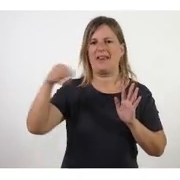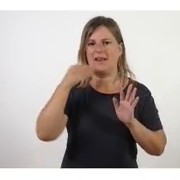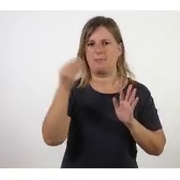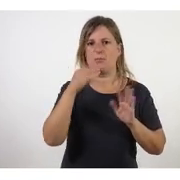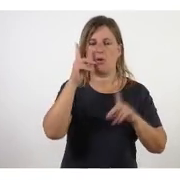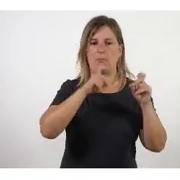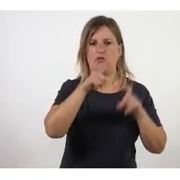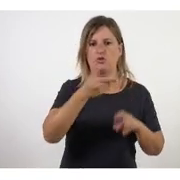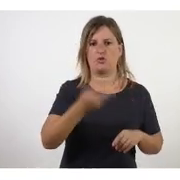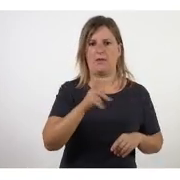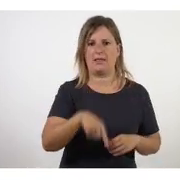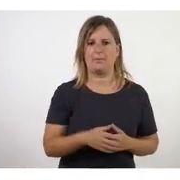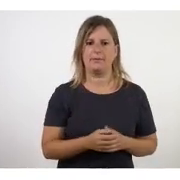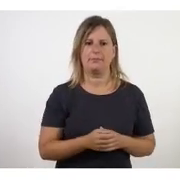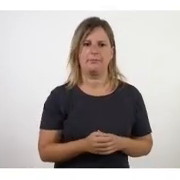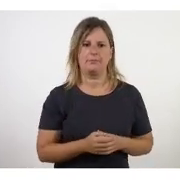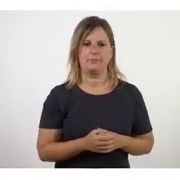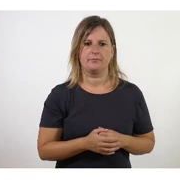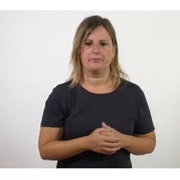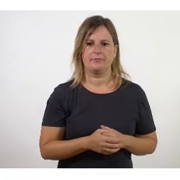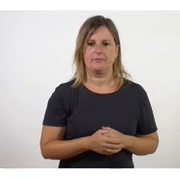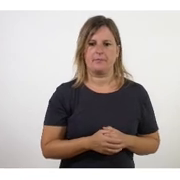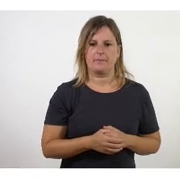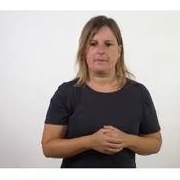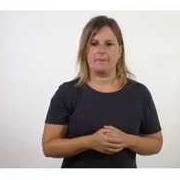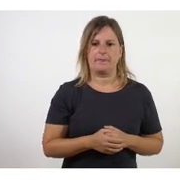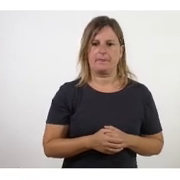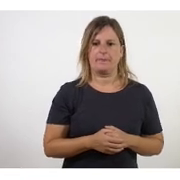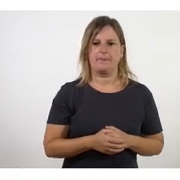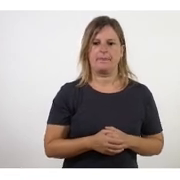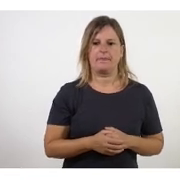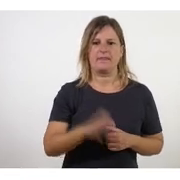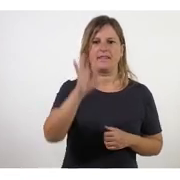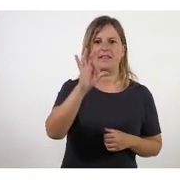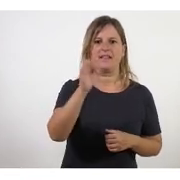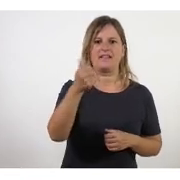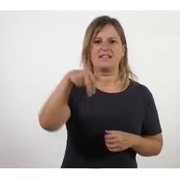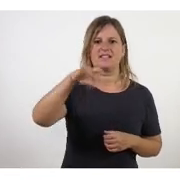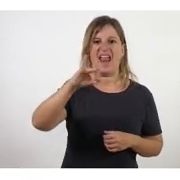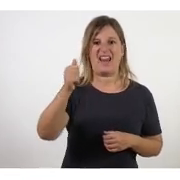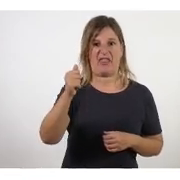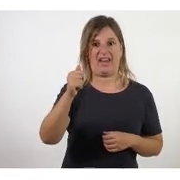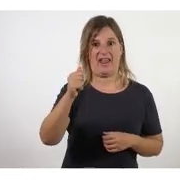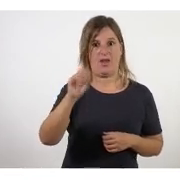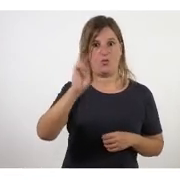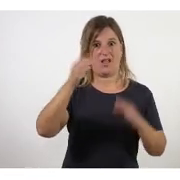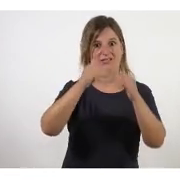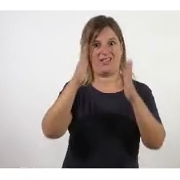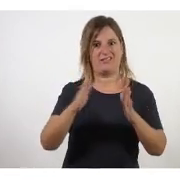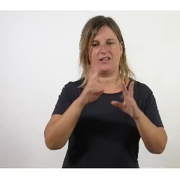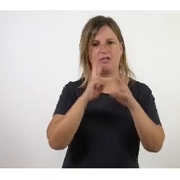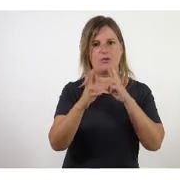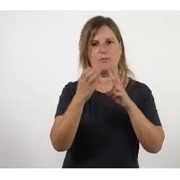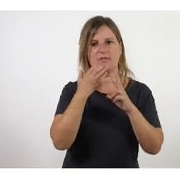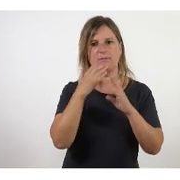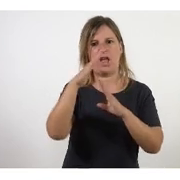Jordi. Mira, i crec que lliga una mica amb això que ens estaves comentant, Jordi, ara. La Sandra de l'Encolliga ens pregunta que si fem algun d'aquests